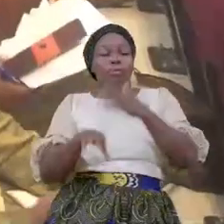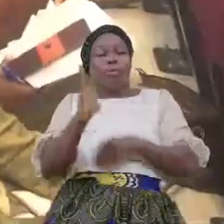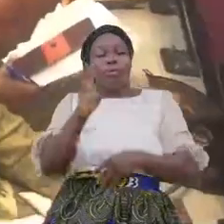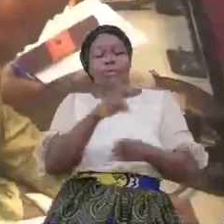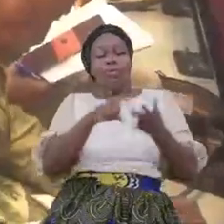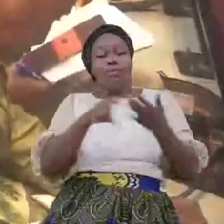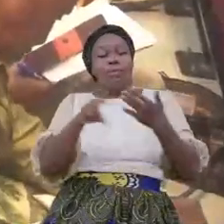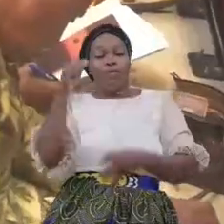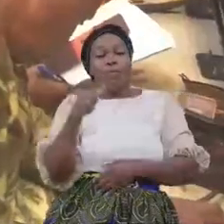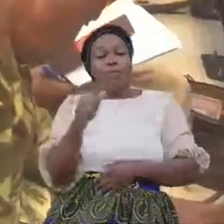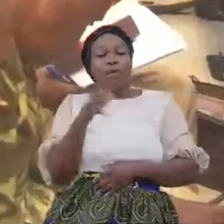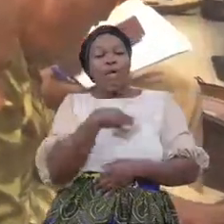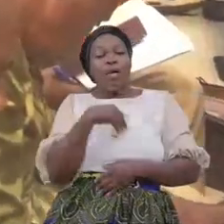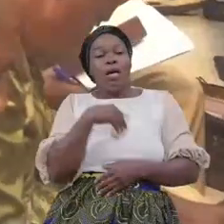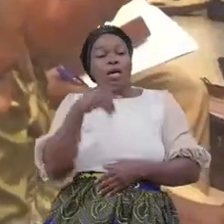Josué